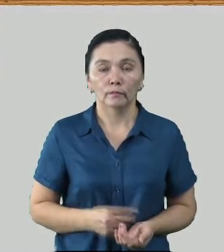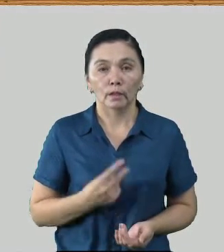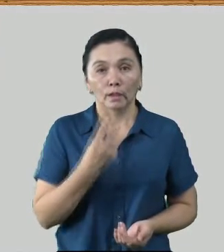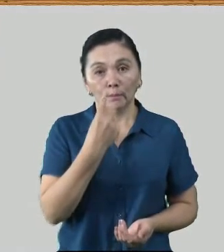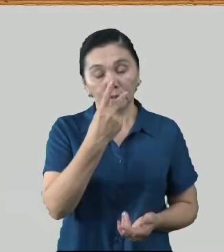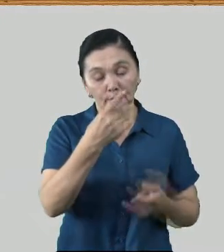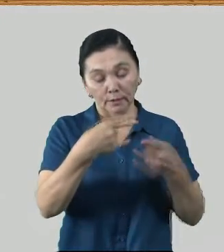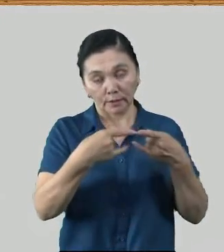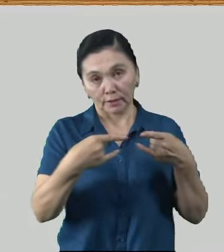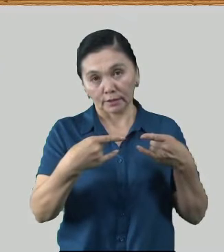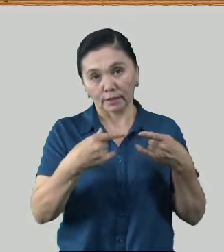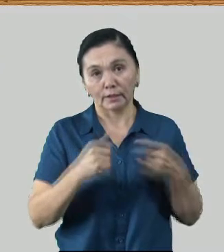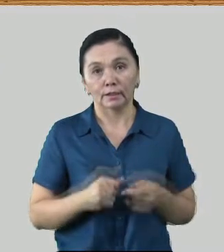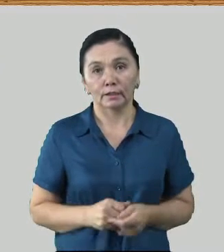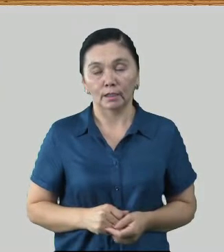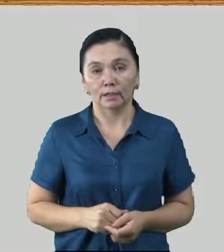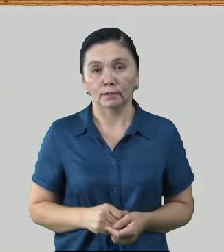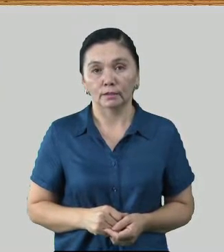Посмотрите на экран.